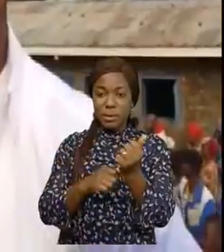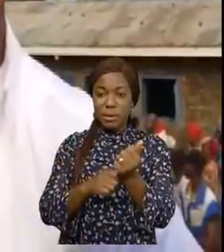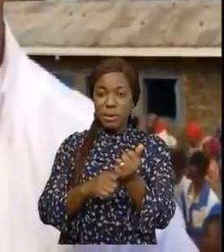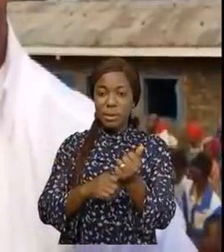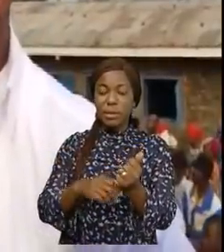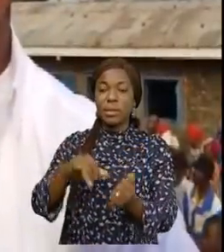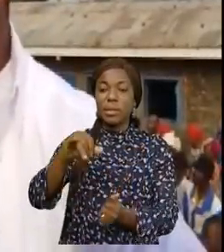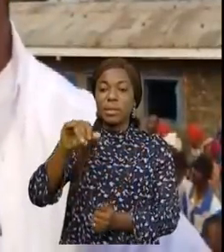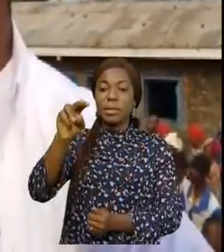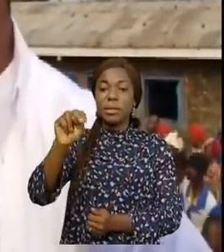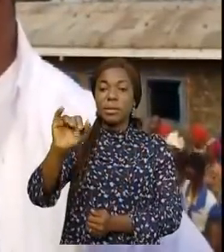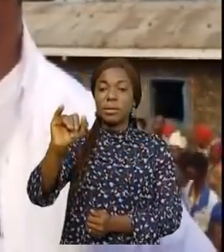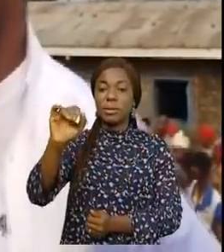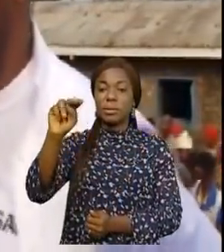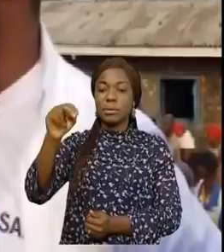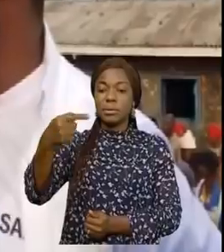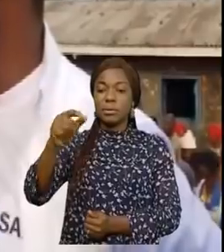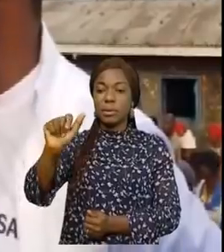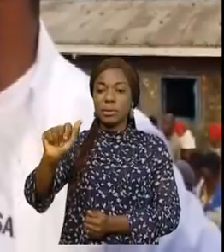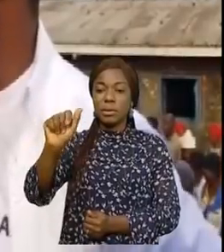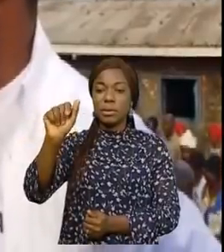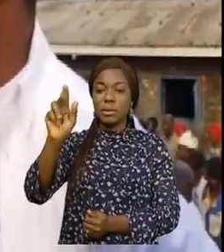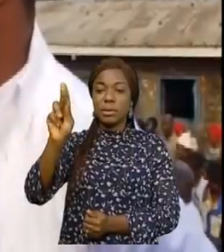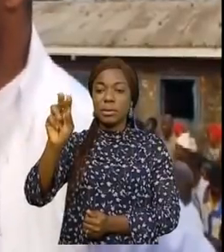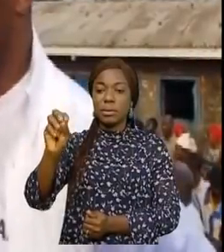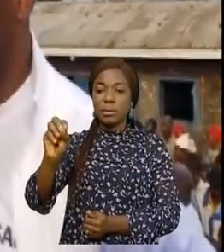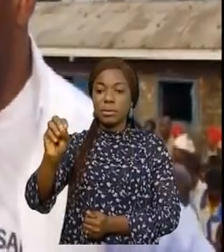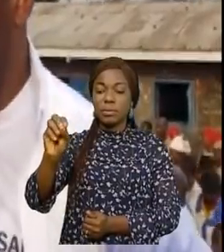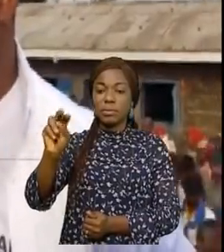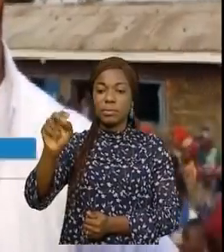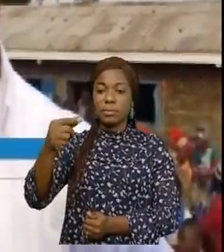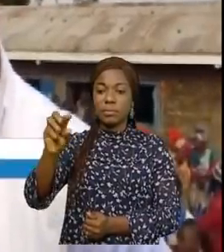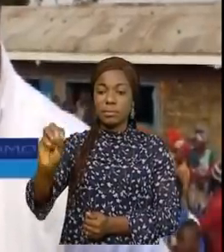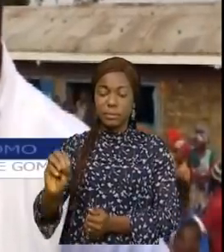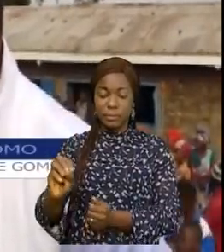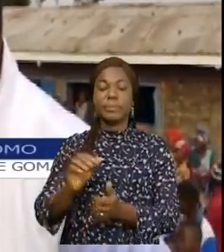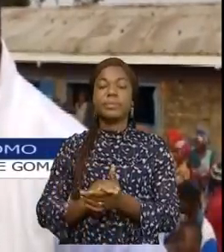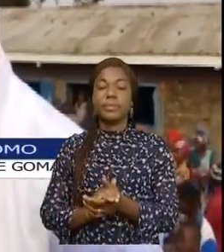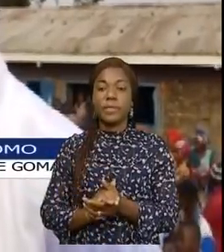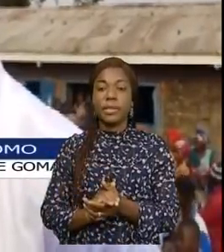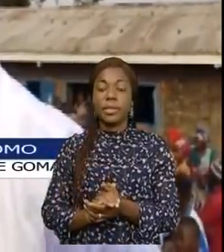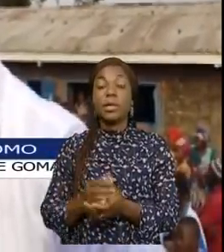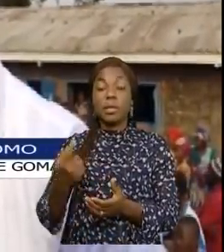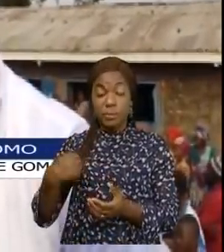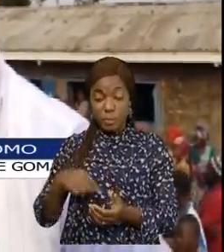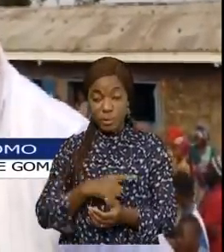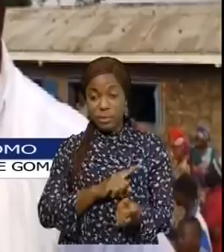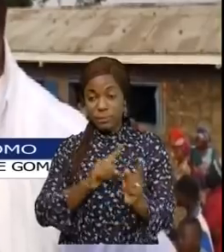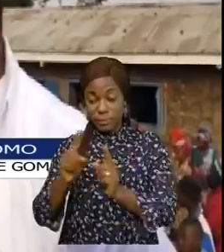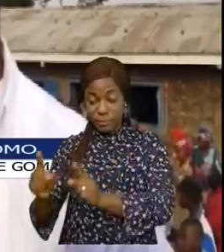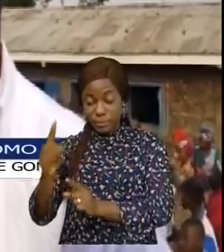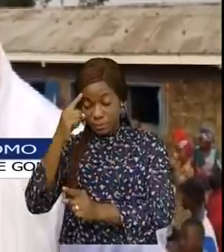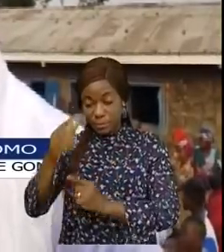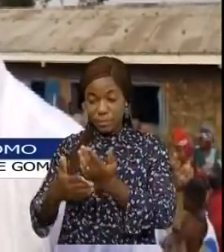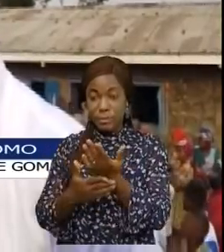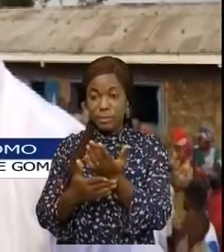partout je trouve des gens pleurer à mon niveau, avec mes partenaires, j'essaie d'apporter quelque